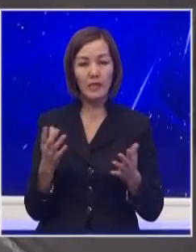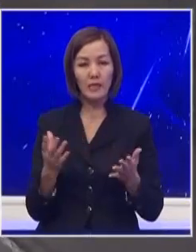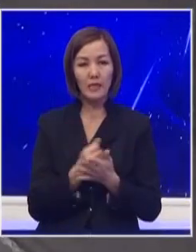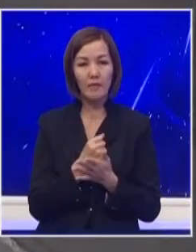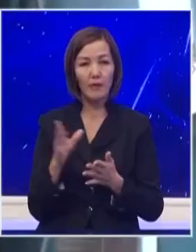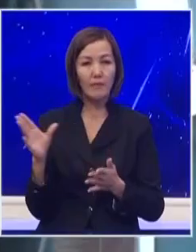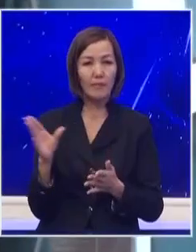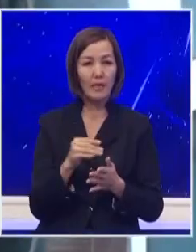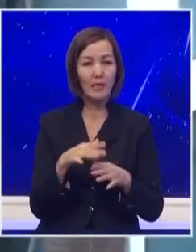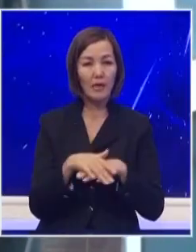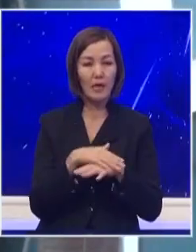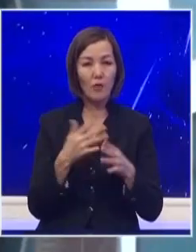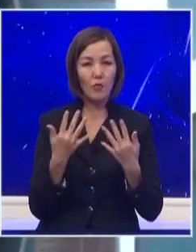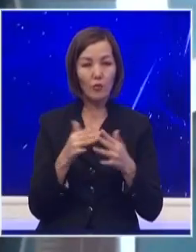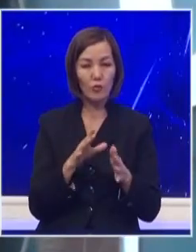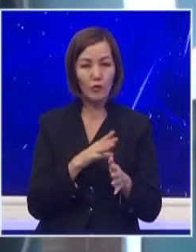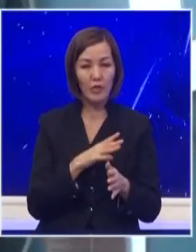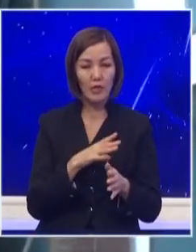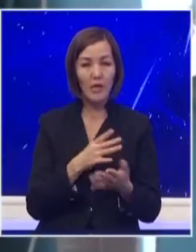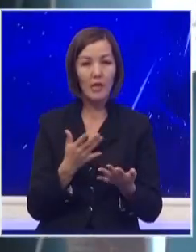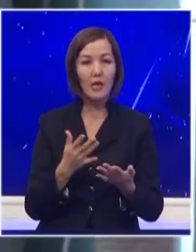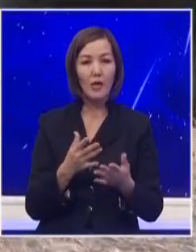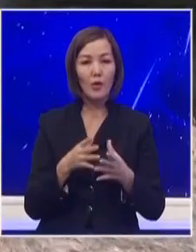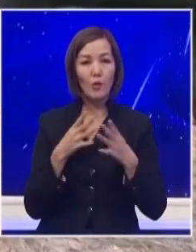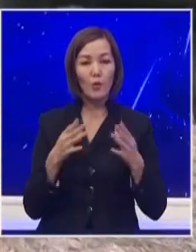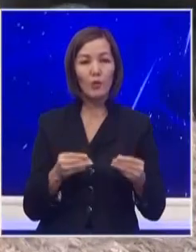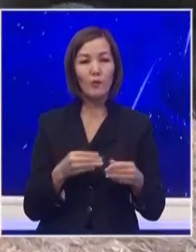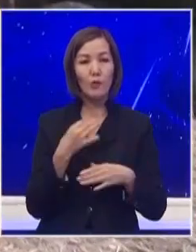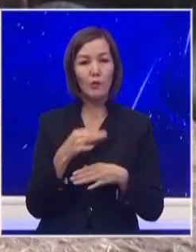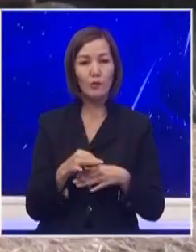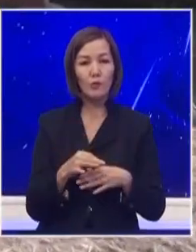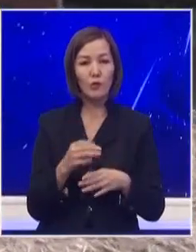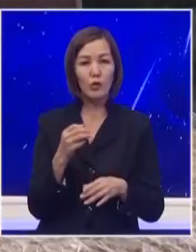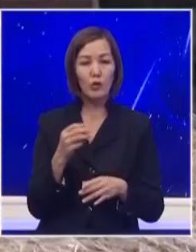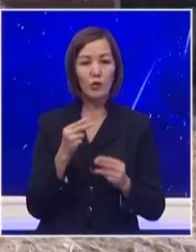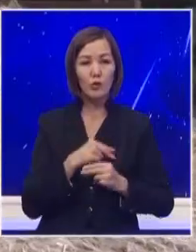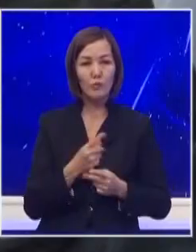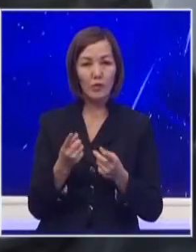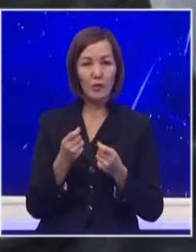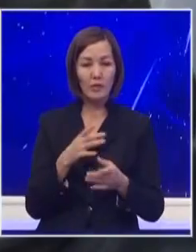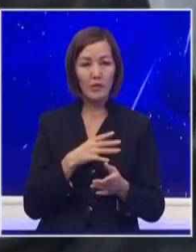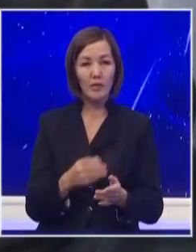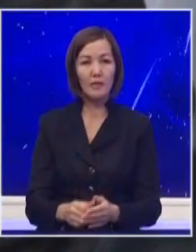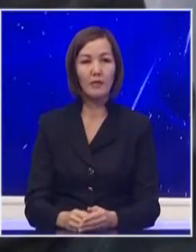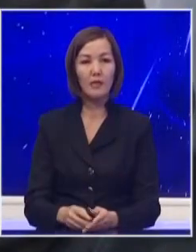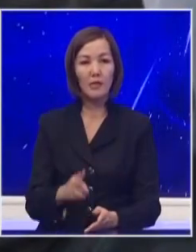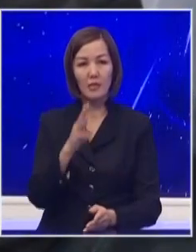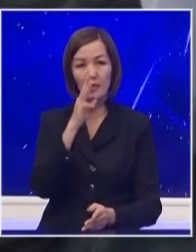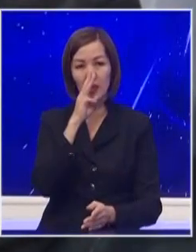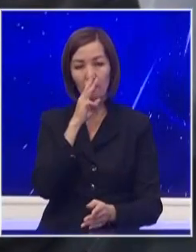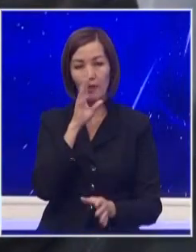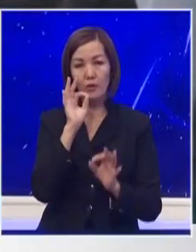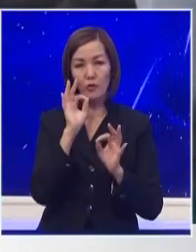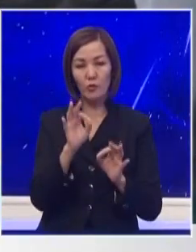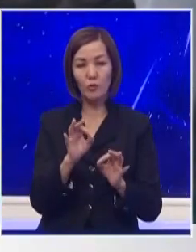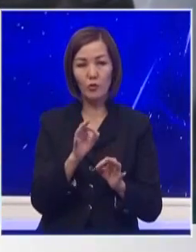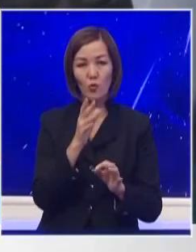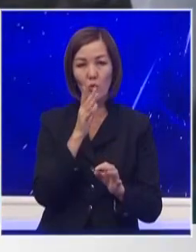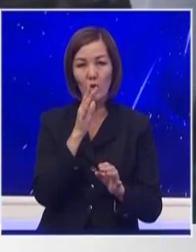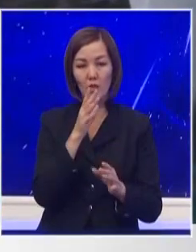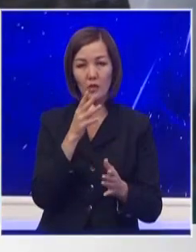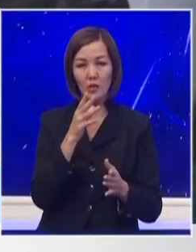40 центнерден алып жатын биыл 52 центнердің үстіне шығып тұрмыз. Оған бір себеп ауа райының қолайлылығы